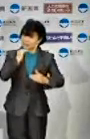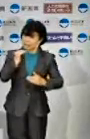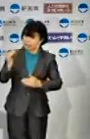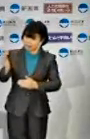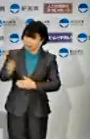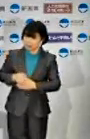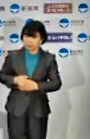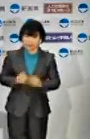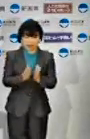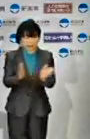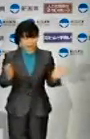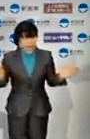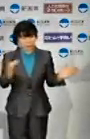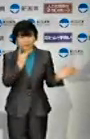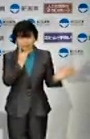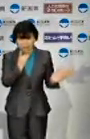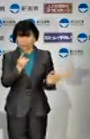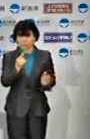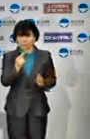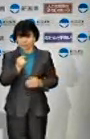い議論でしょうね。